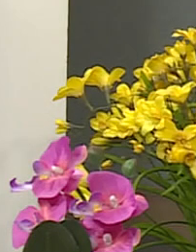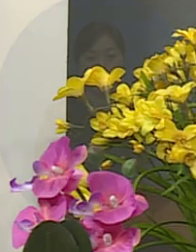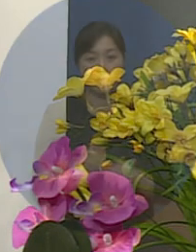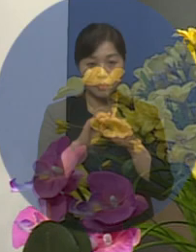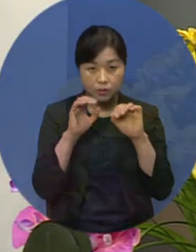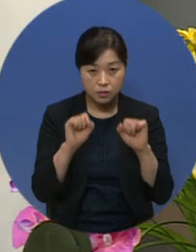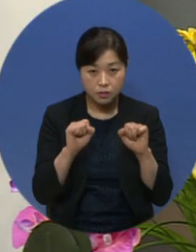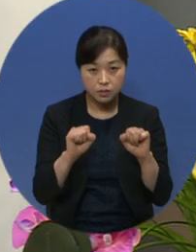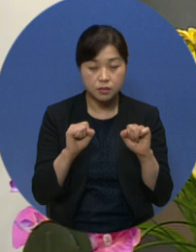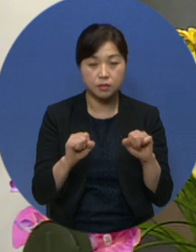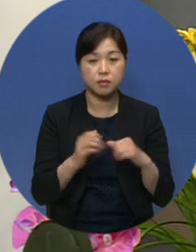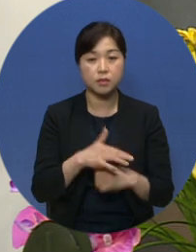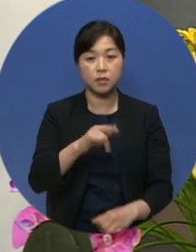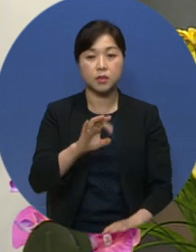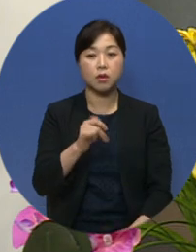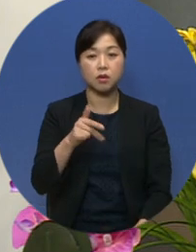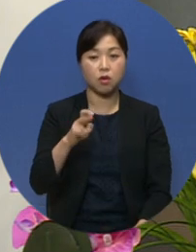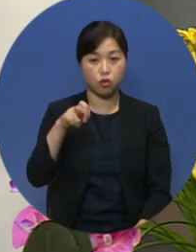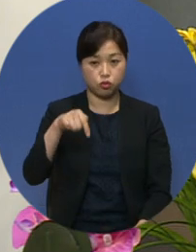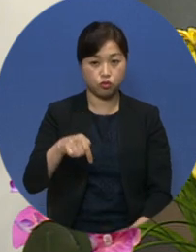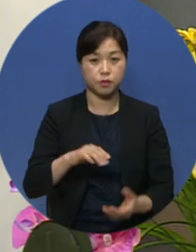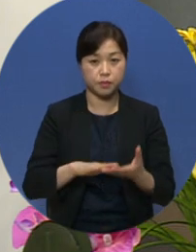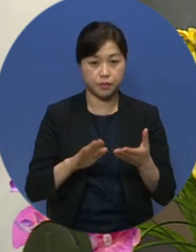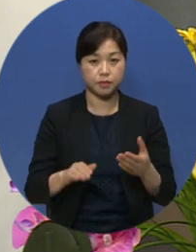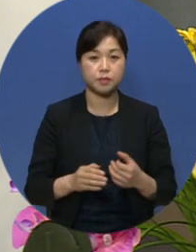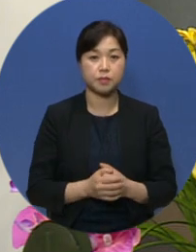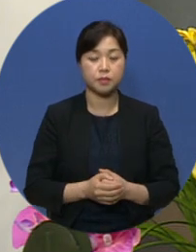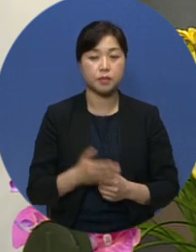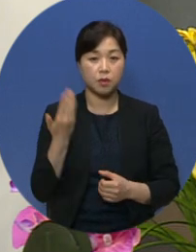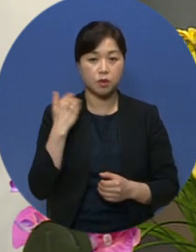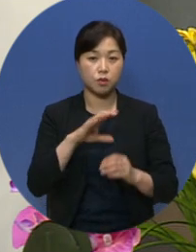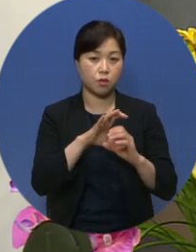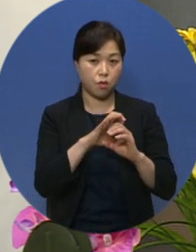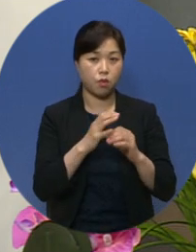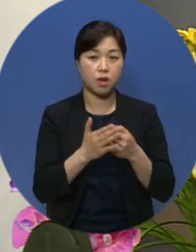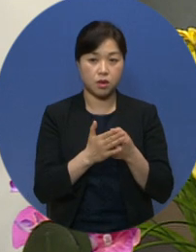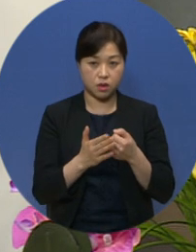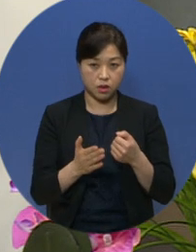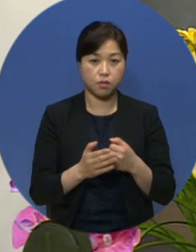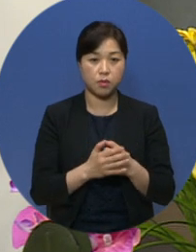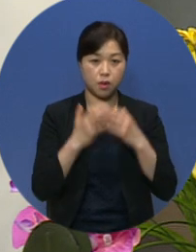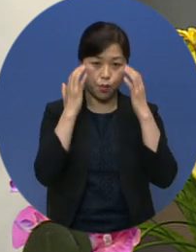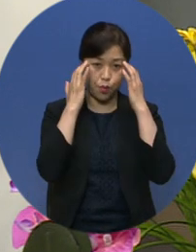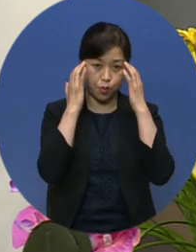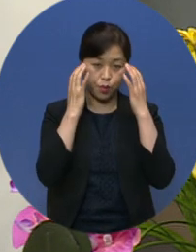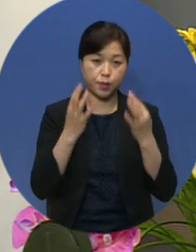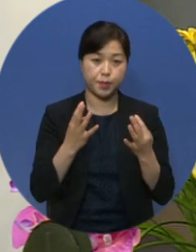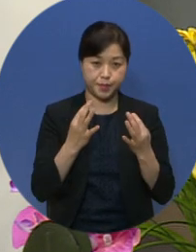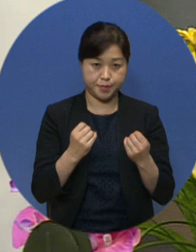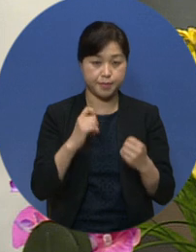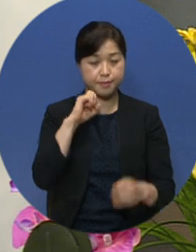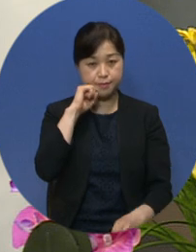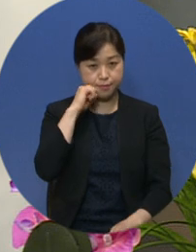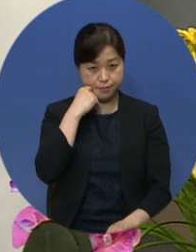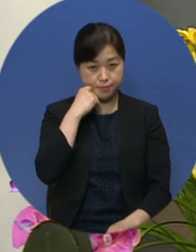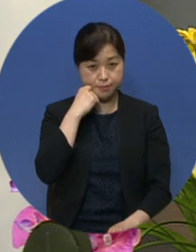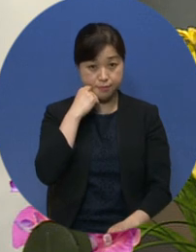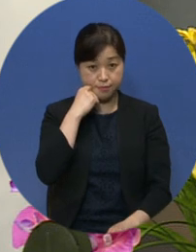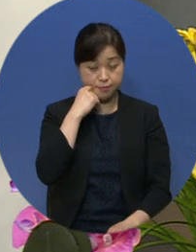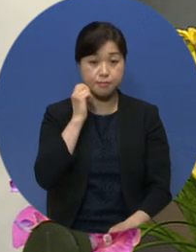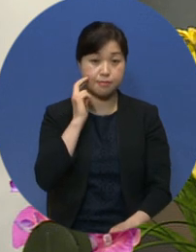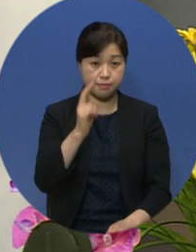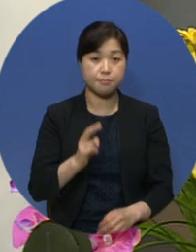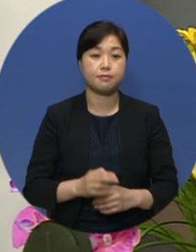안녕하십니까 정경수 입니다 아 요즘 코로나 땜에 고통이 많으시고 어려움이 많으시죠